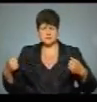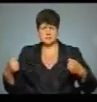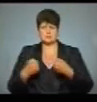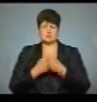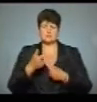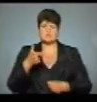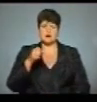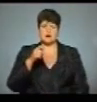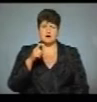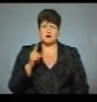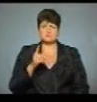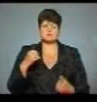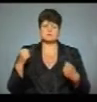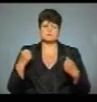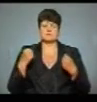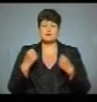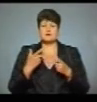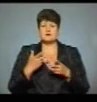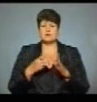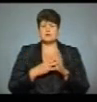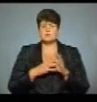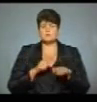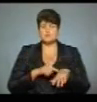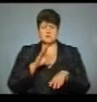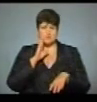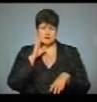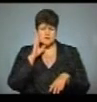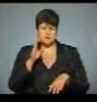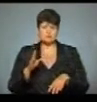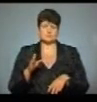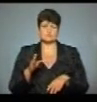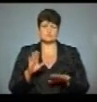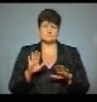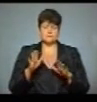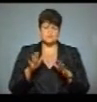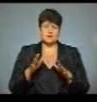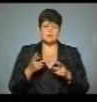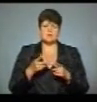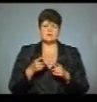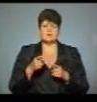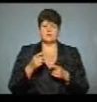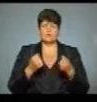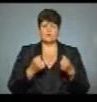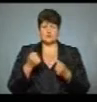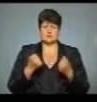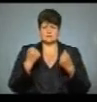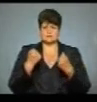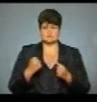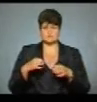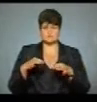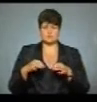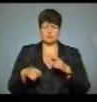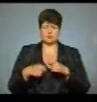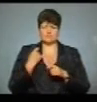«ГАЗ». Аварія сталася о 8 ранку, повідомив речник Нацполіції області Сергій Крета. За його словами, водій вантажівки порушив правила